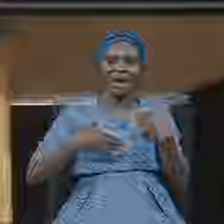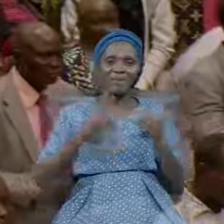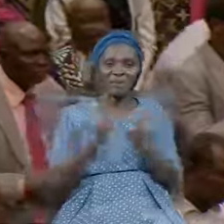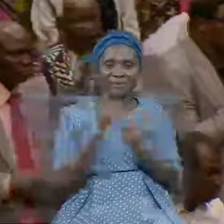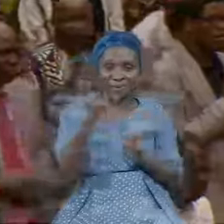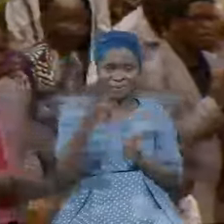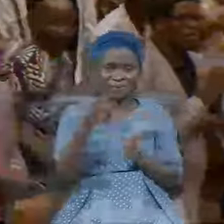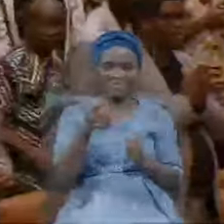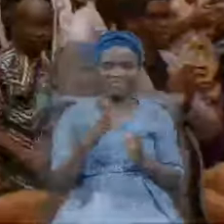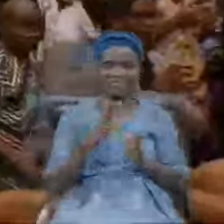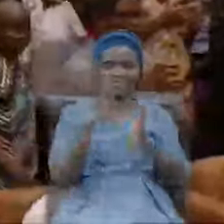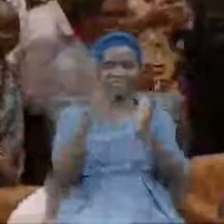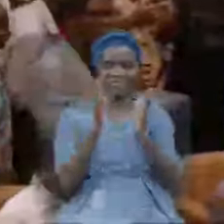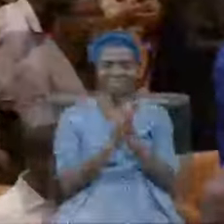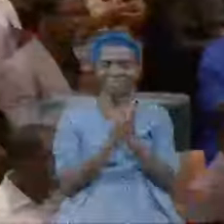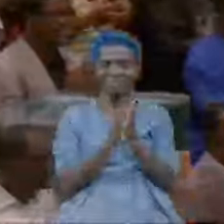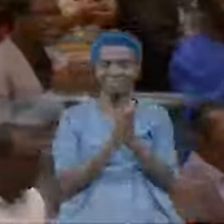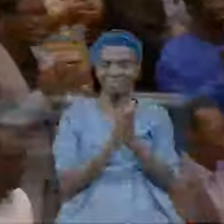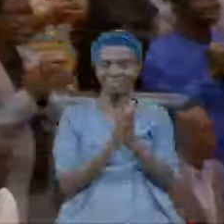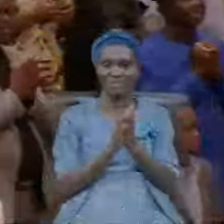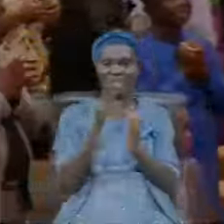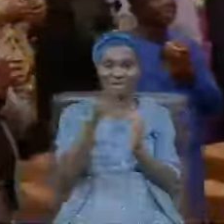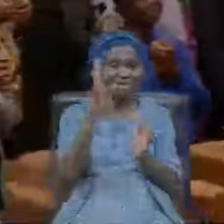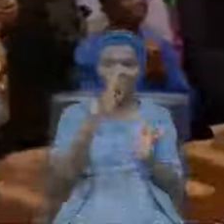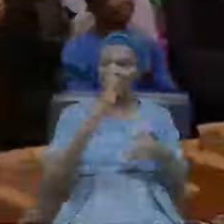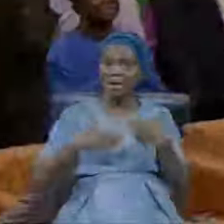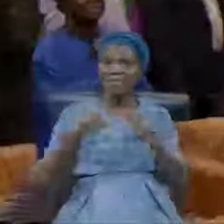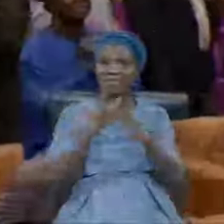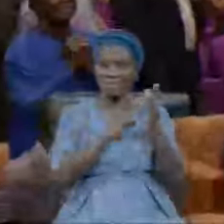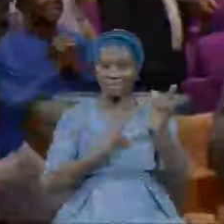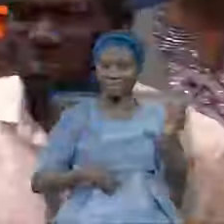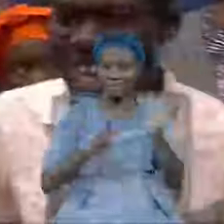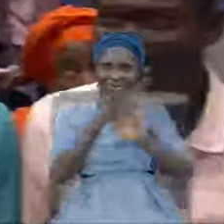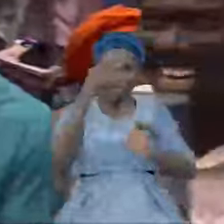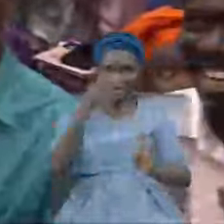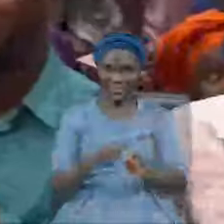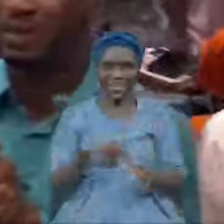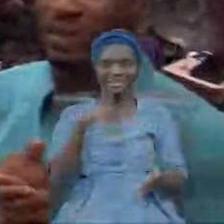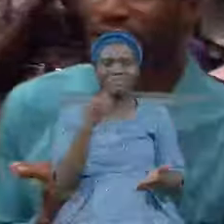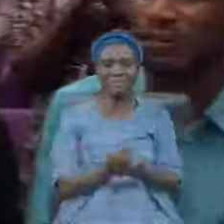content de vous. Et vous serez content dans le Seigneur au nom de Jésus.